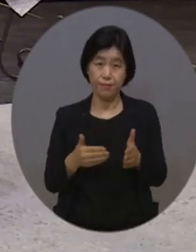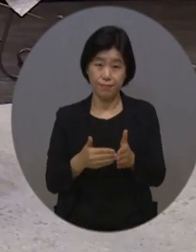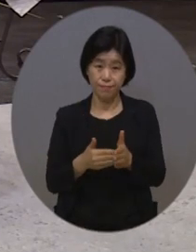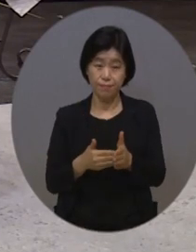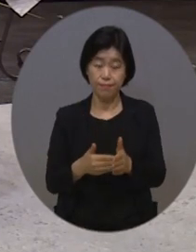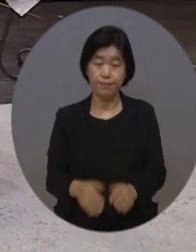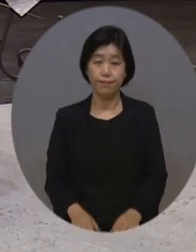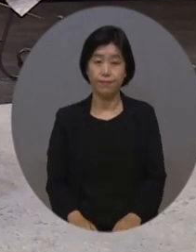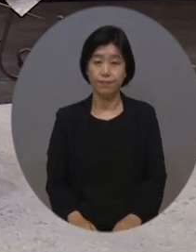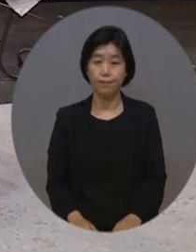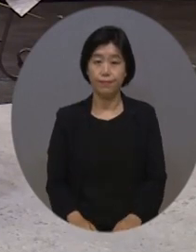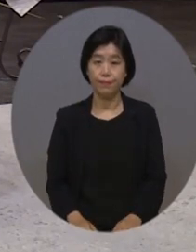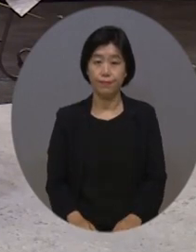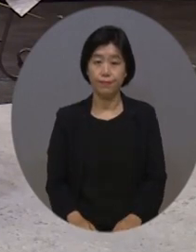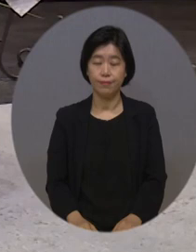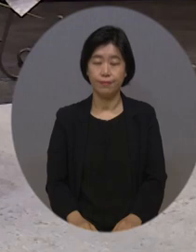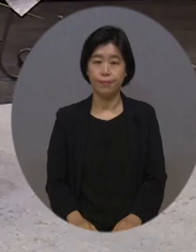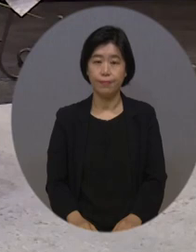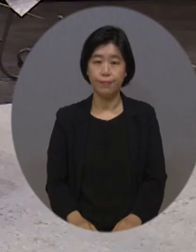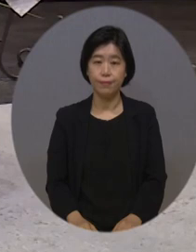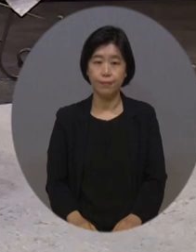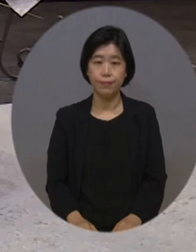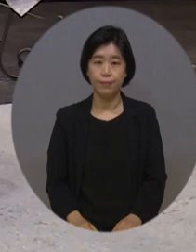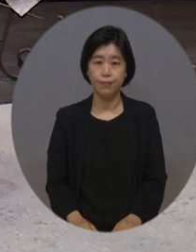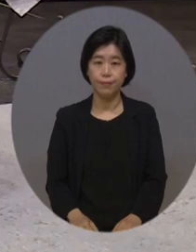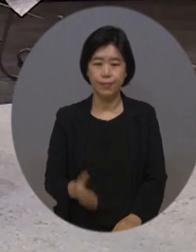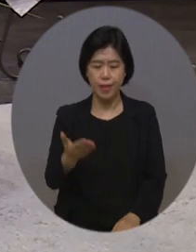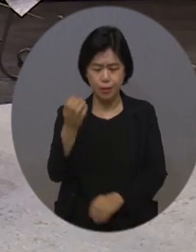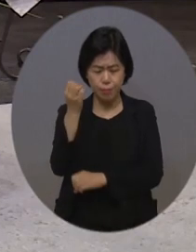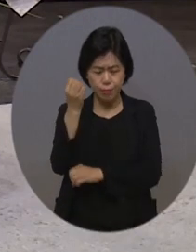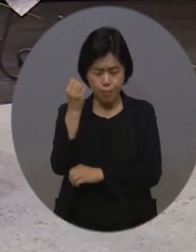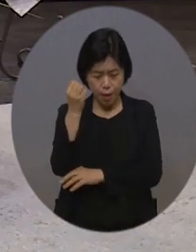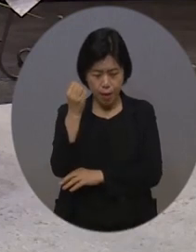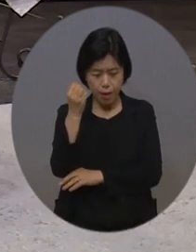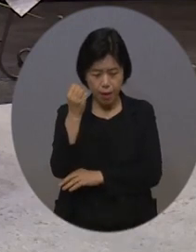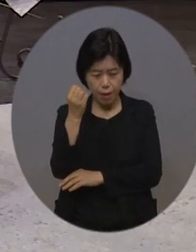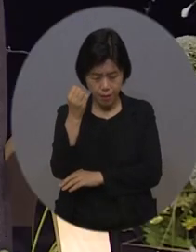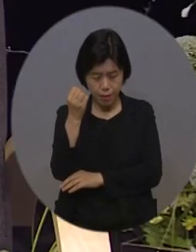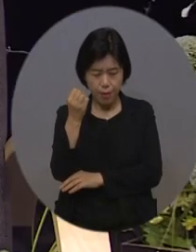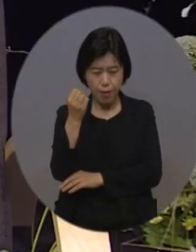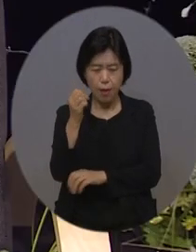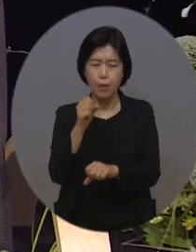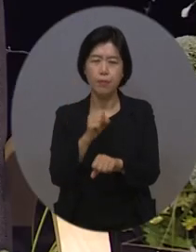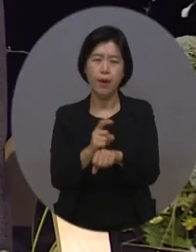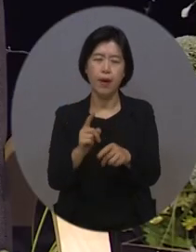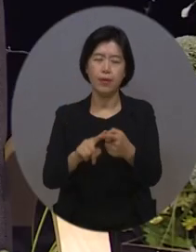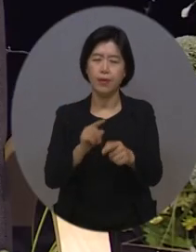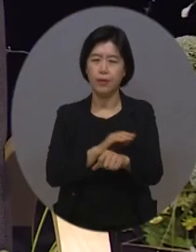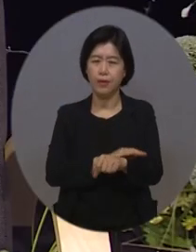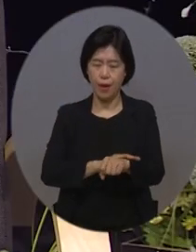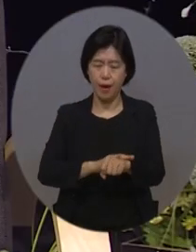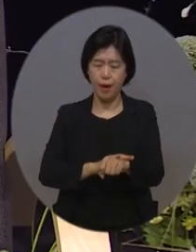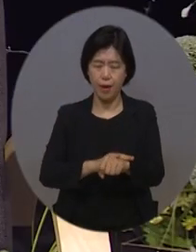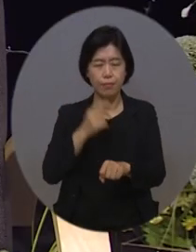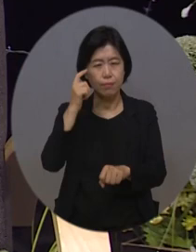길이가 당신이란 음표란 걸 기억해 두시기 바랍니다. 그